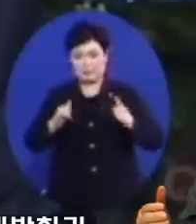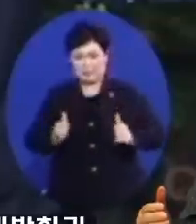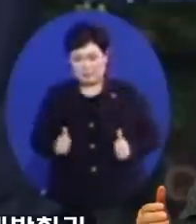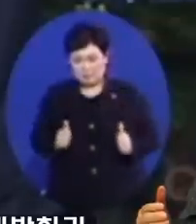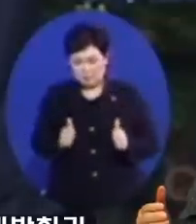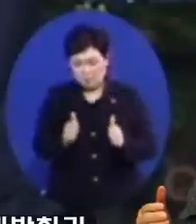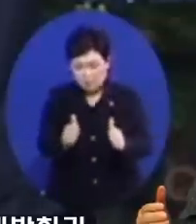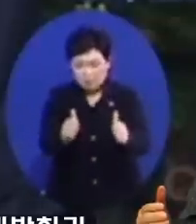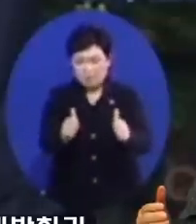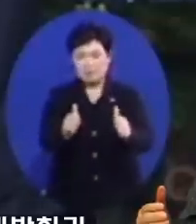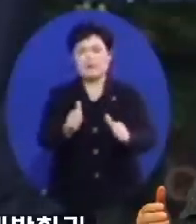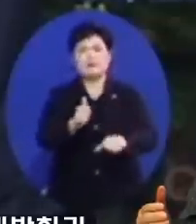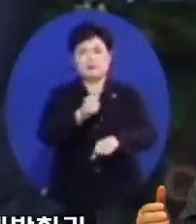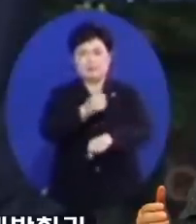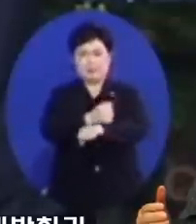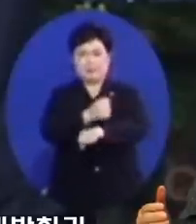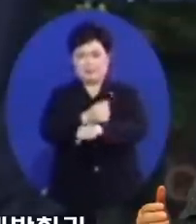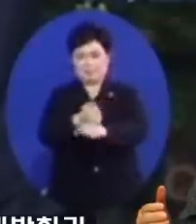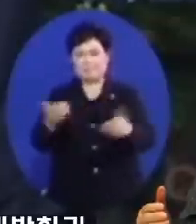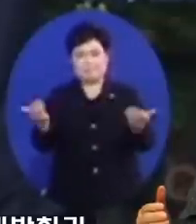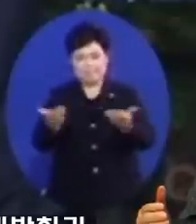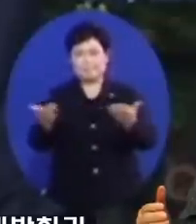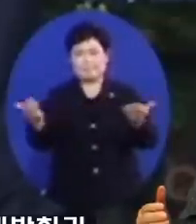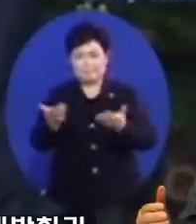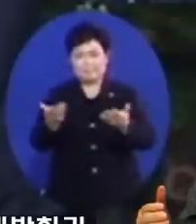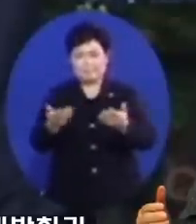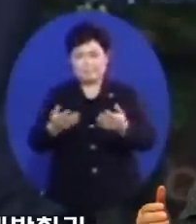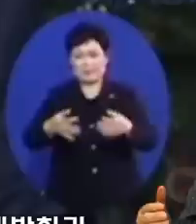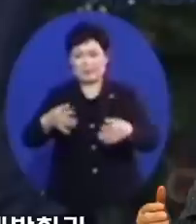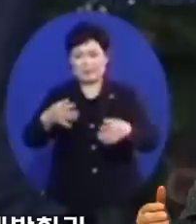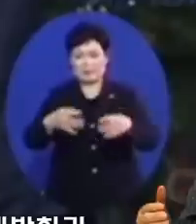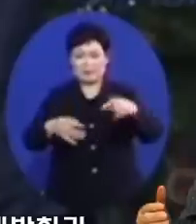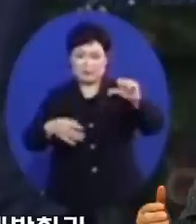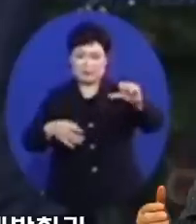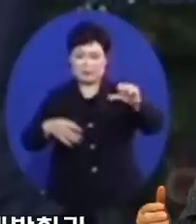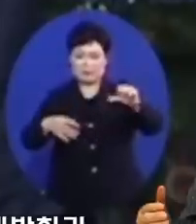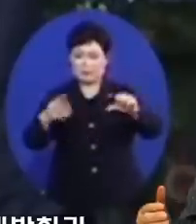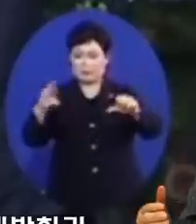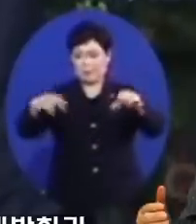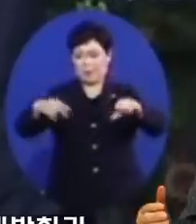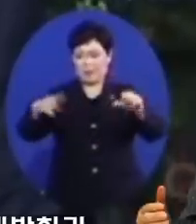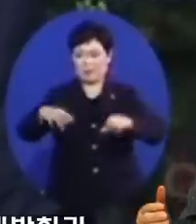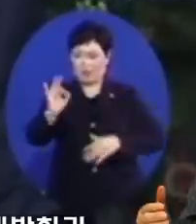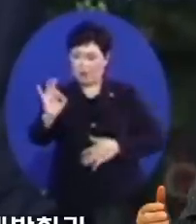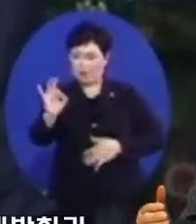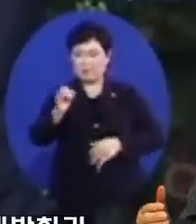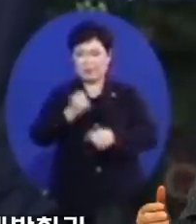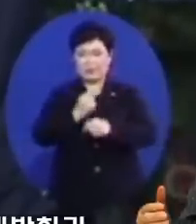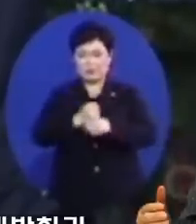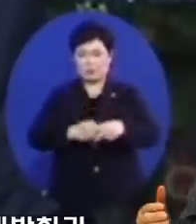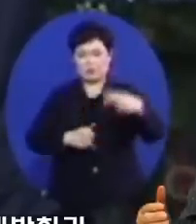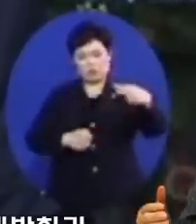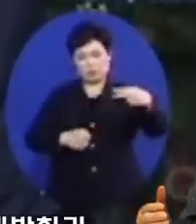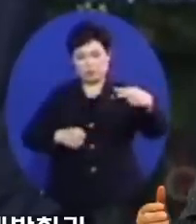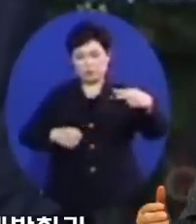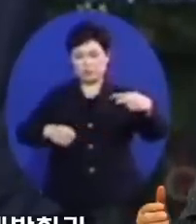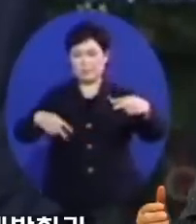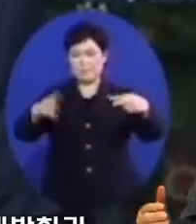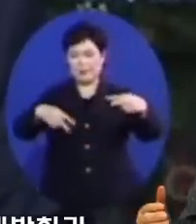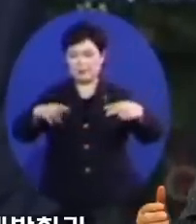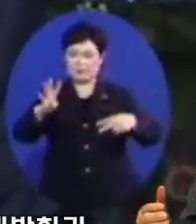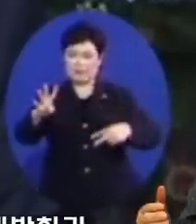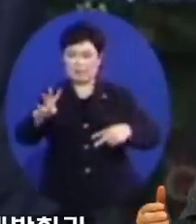열심히 그것으로 일을 해서 열 달란트를 만들었습니다. 두 달란트는 네 달란트로